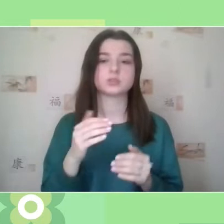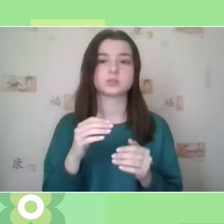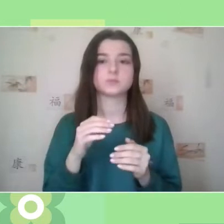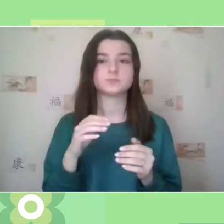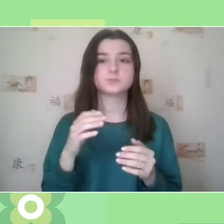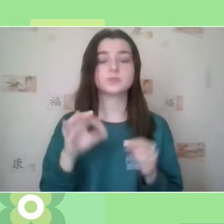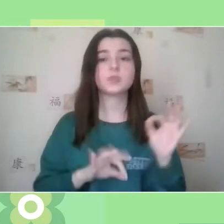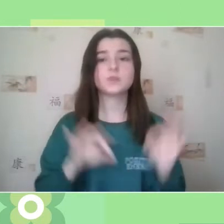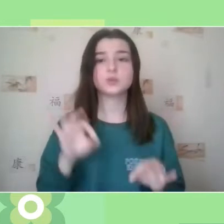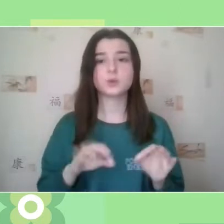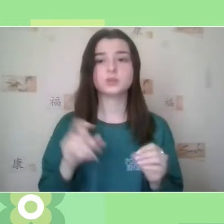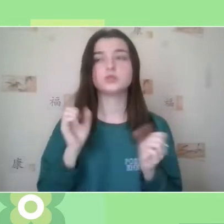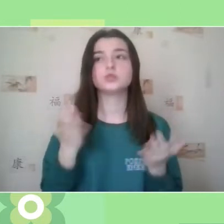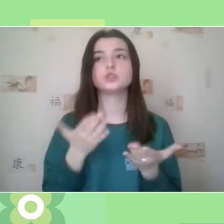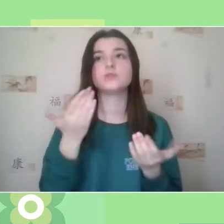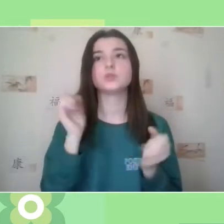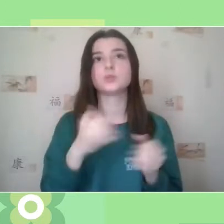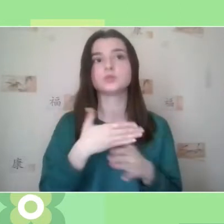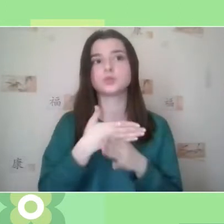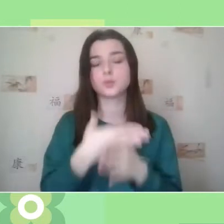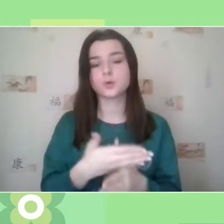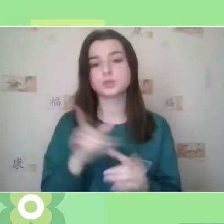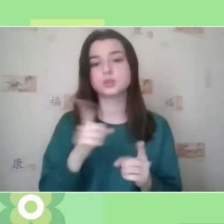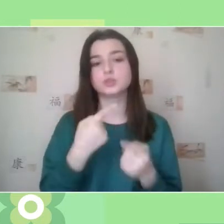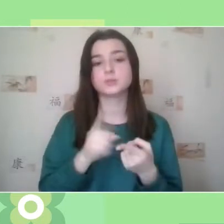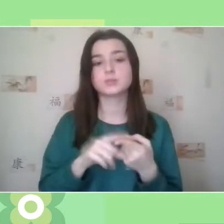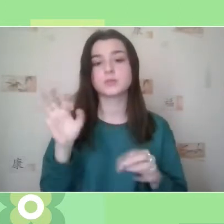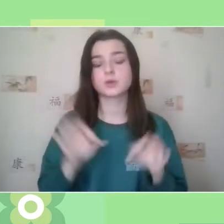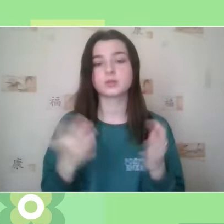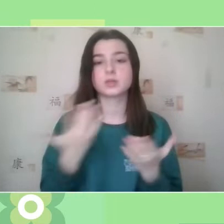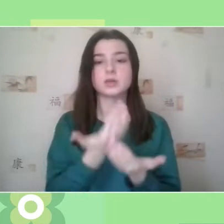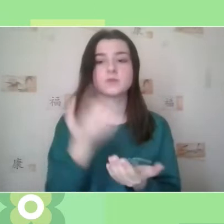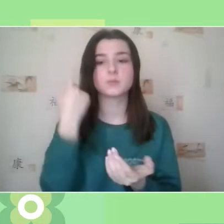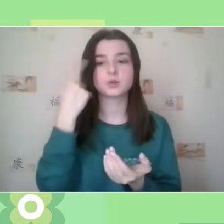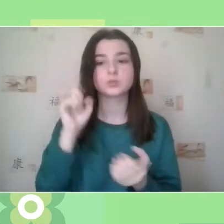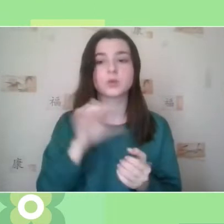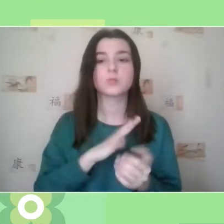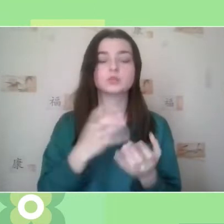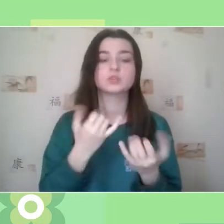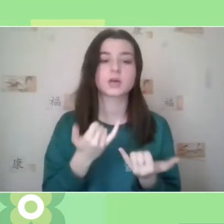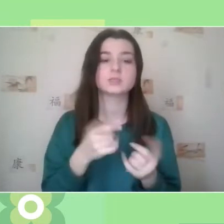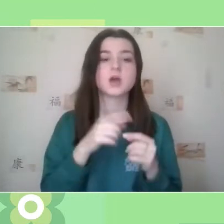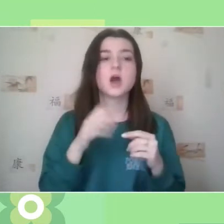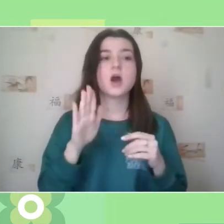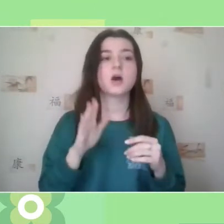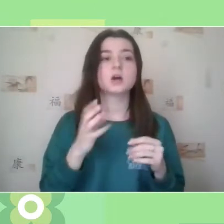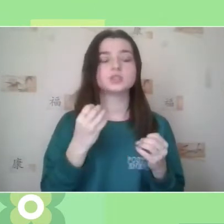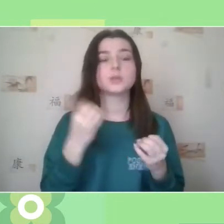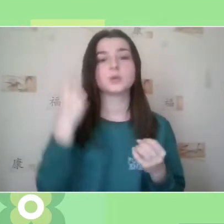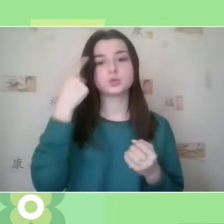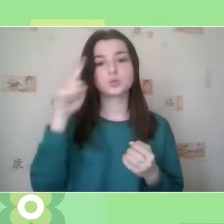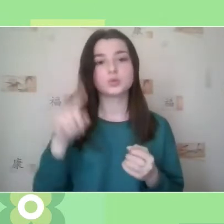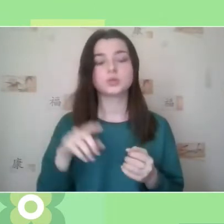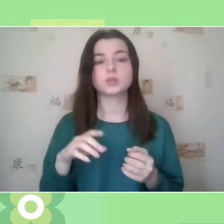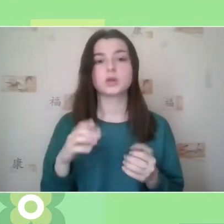можуть долучитися, чим допомогти для того, щоб цей проєкт, який ви придумали, або зараз, може, придумуєте в процесі, або про